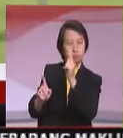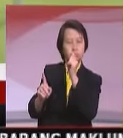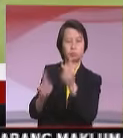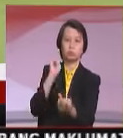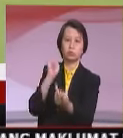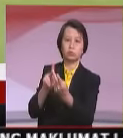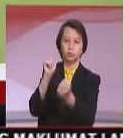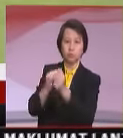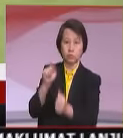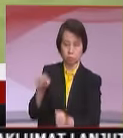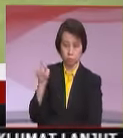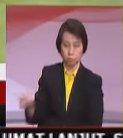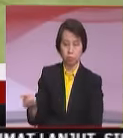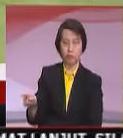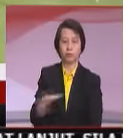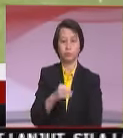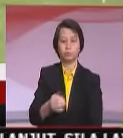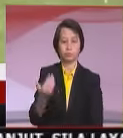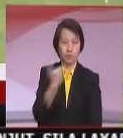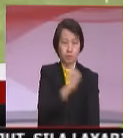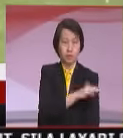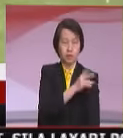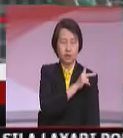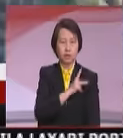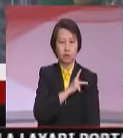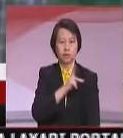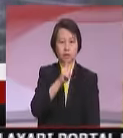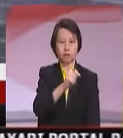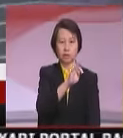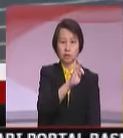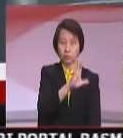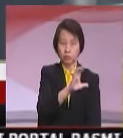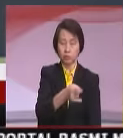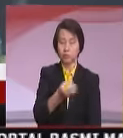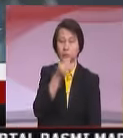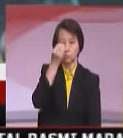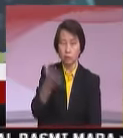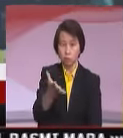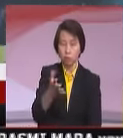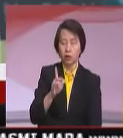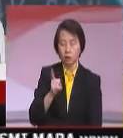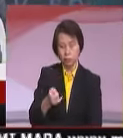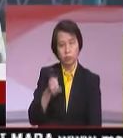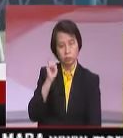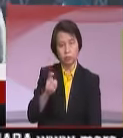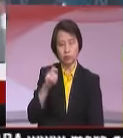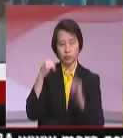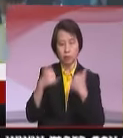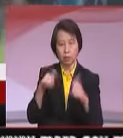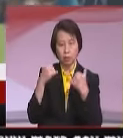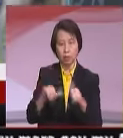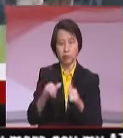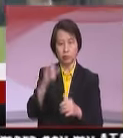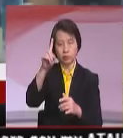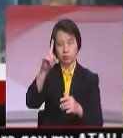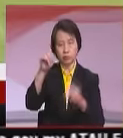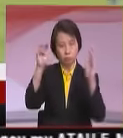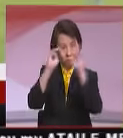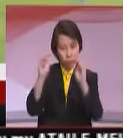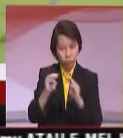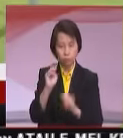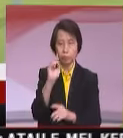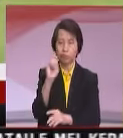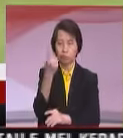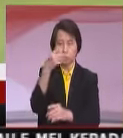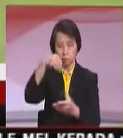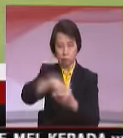sesuai buat dirinya. Bekas ketua pasukan TFC itu juga memberitahu dia hanya perlu bermain selama semusim sahaja lagi